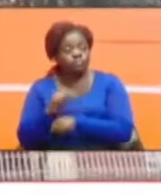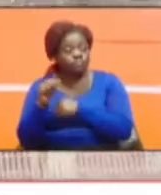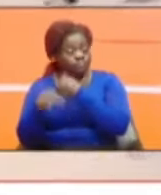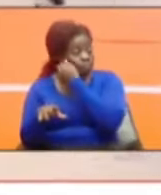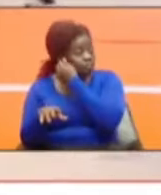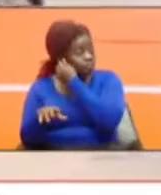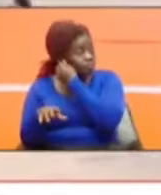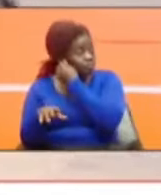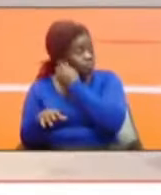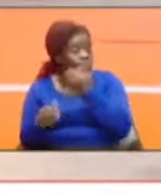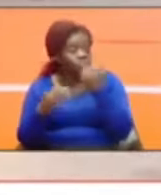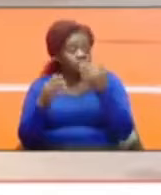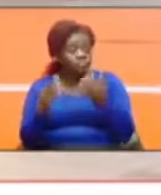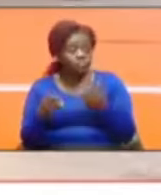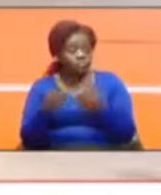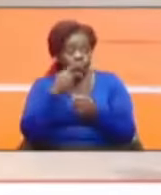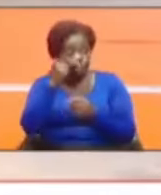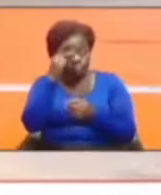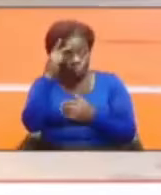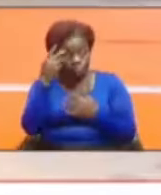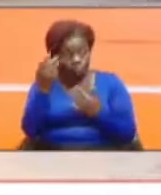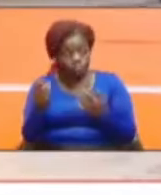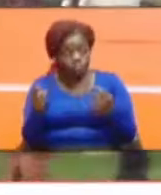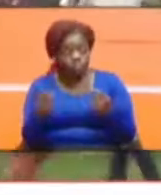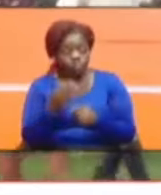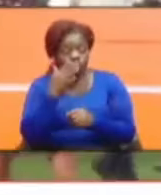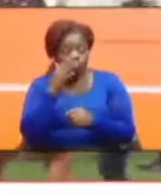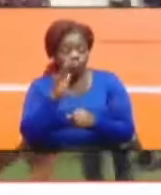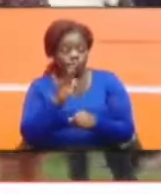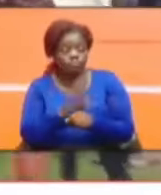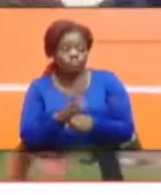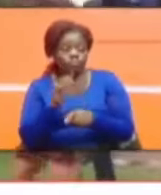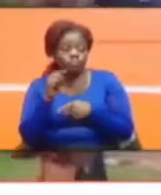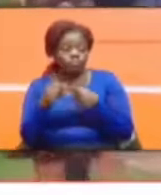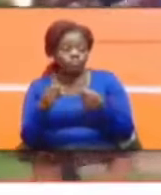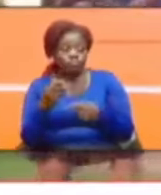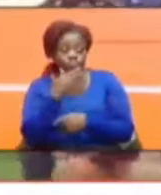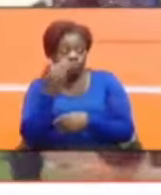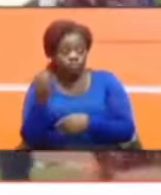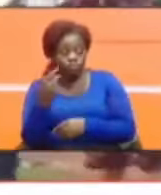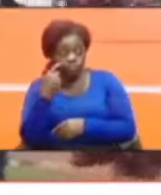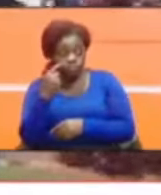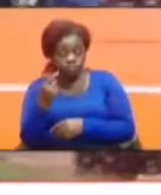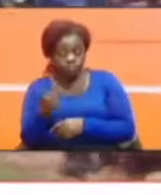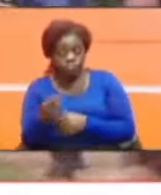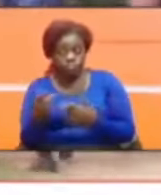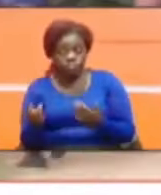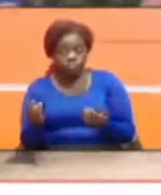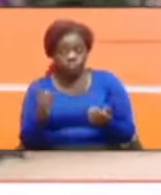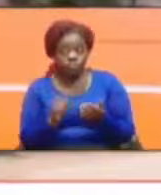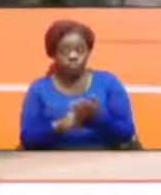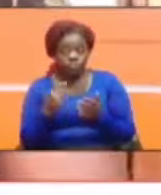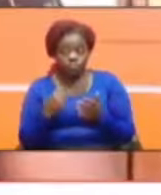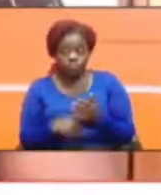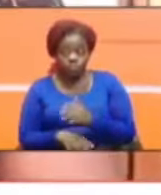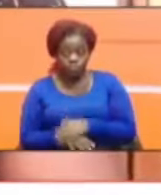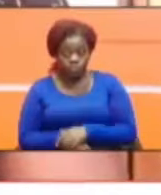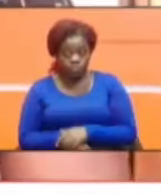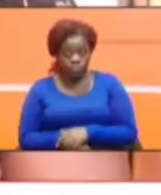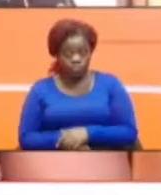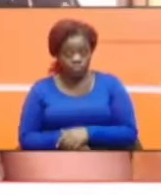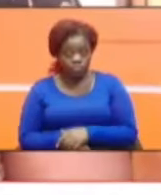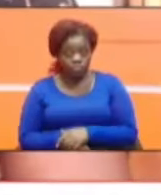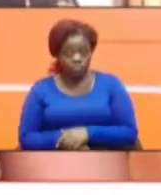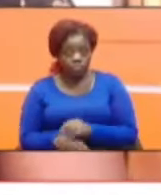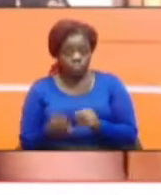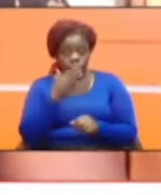asiimye abazadde ababeesiza abaana baabwe era ne yeeyama nti baakukola ekisoboka okulaba nga bajjayo ekyo kye babasuubiramu. Tubasuubiza